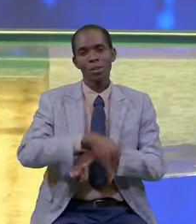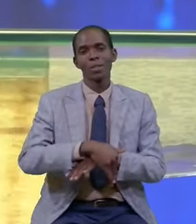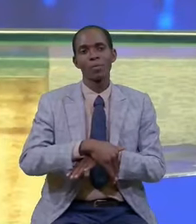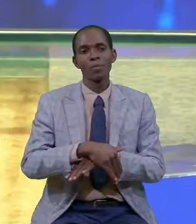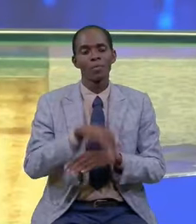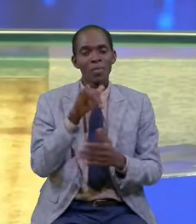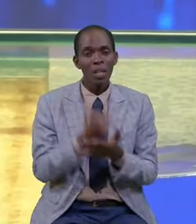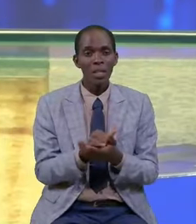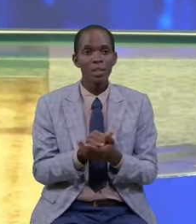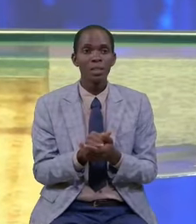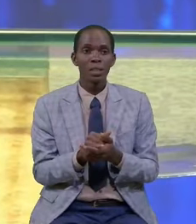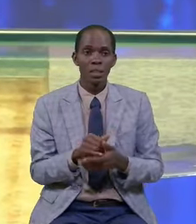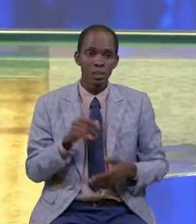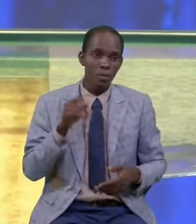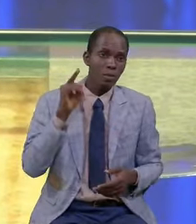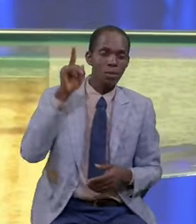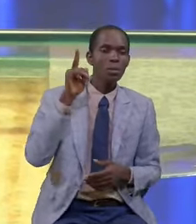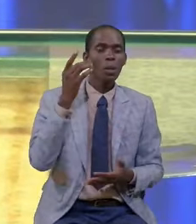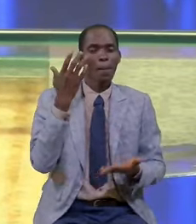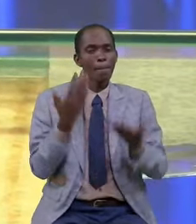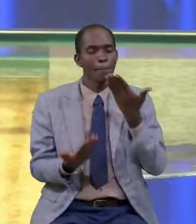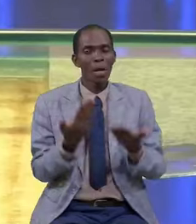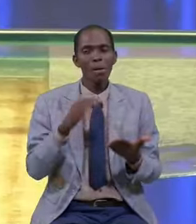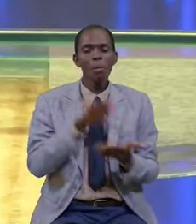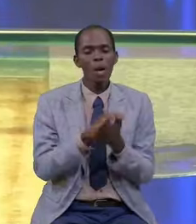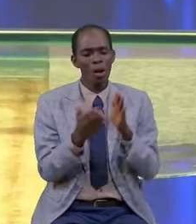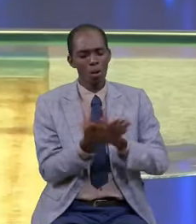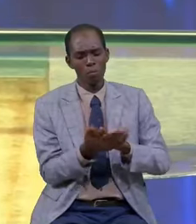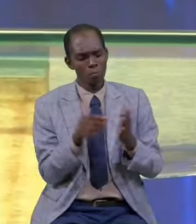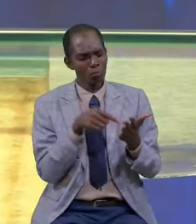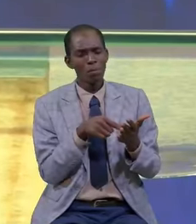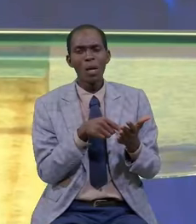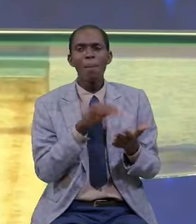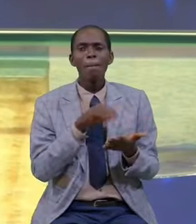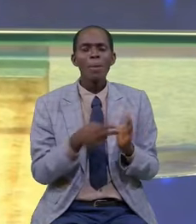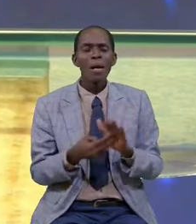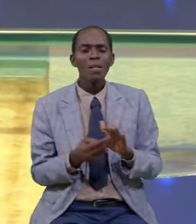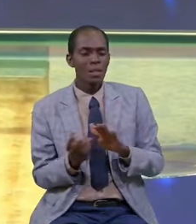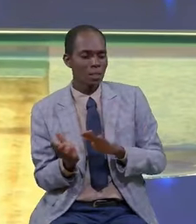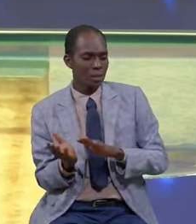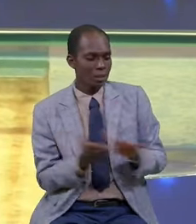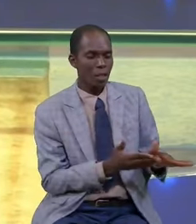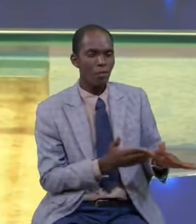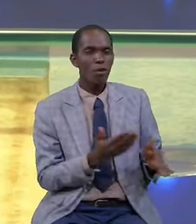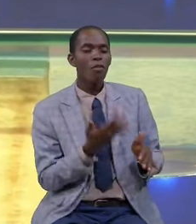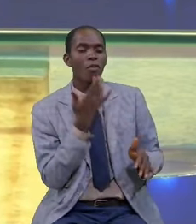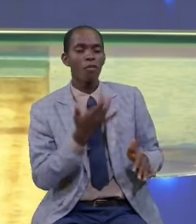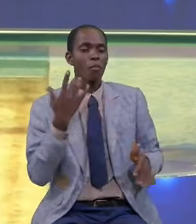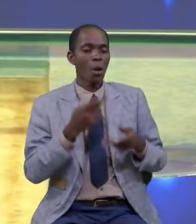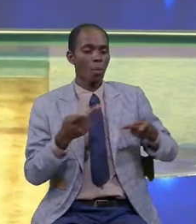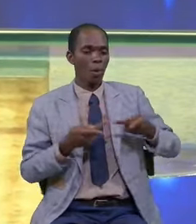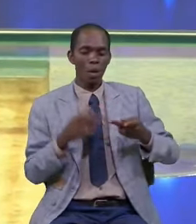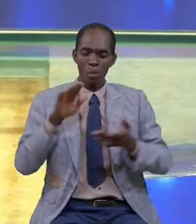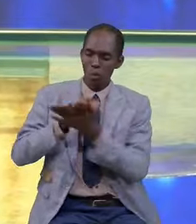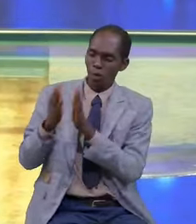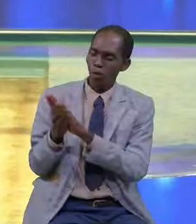qu'il devint. Il crut en sorte qu'il devint. C'est-à-dire que vous quittez là où vous étiez. Et vous devenez